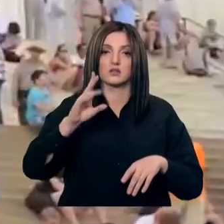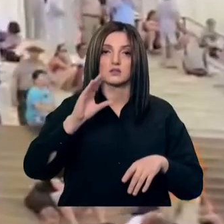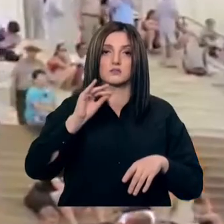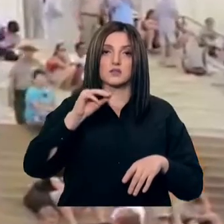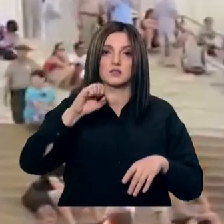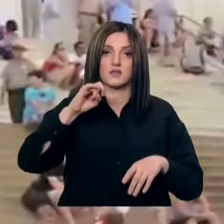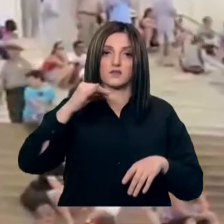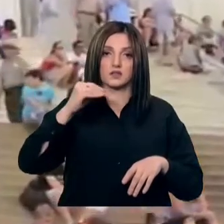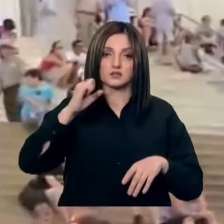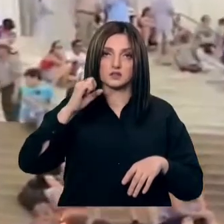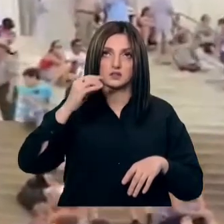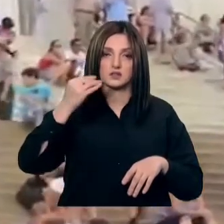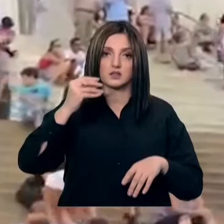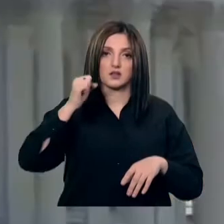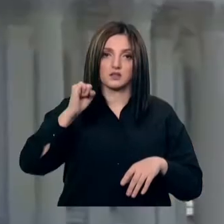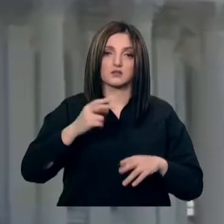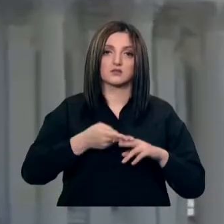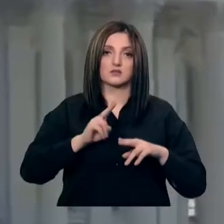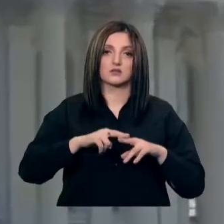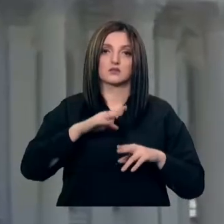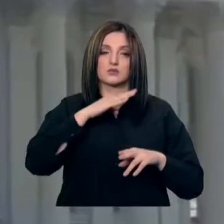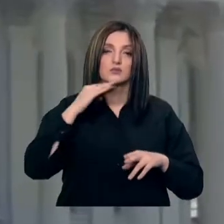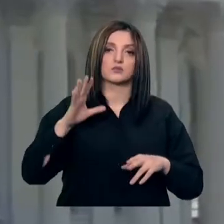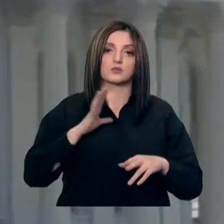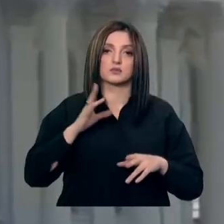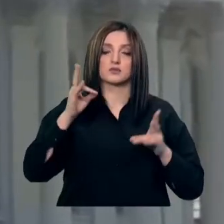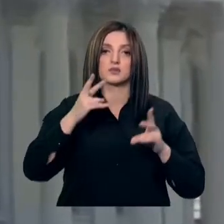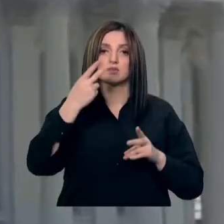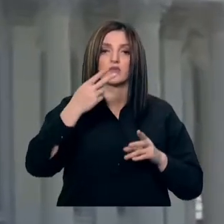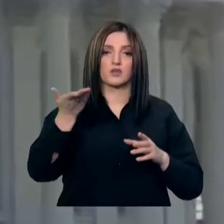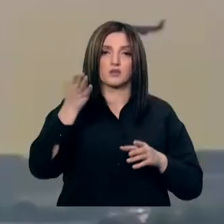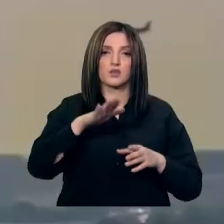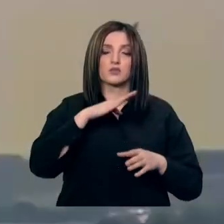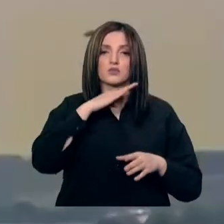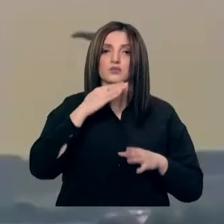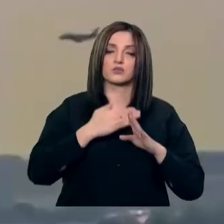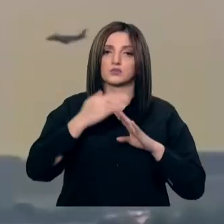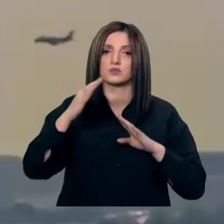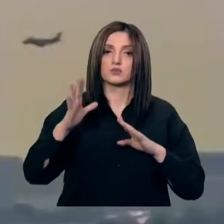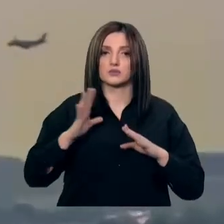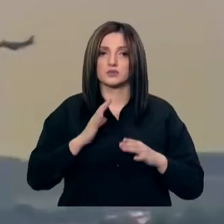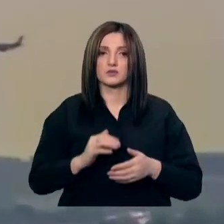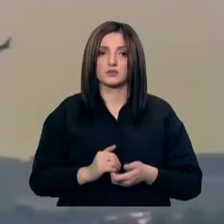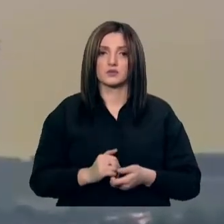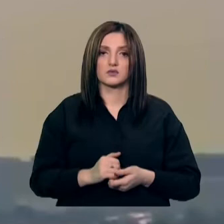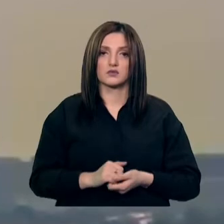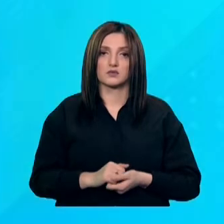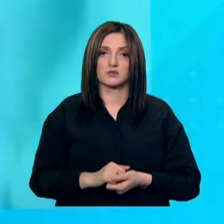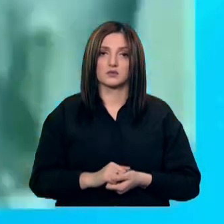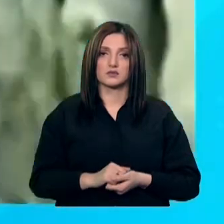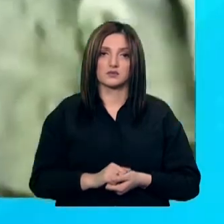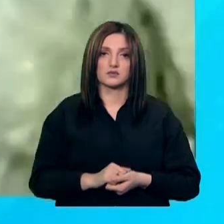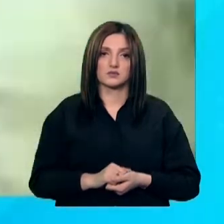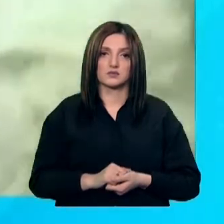və Florida daxil olmaqla 20-dən çox ştat bununla bağlı sənəd qəbul edib. Lakin ekspertlər bunu yetərli saymır.